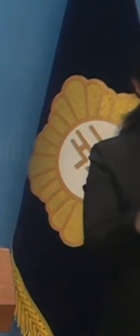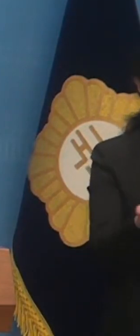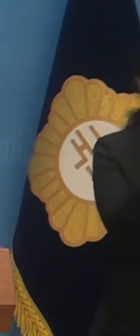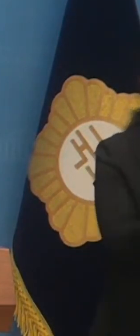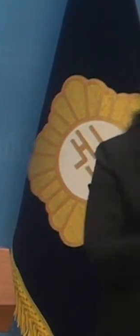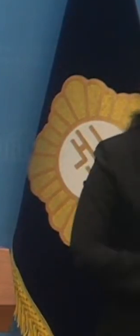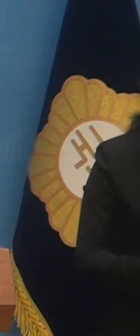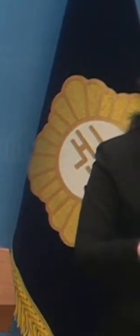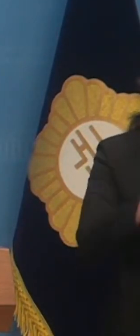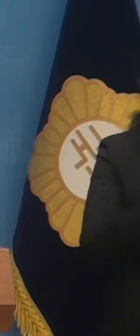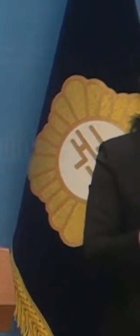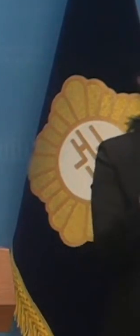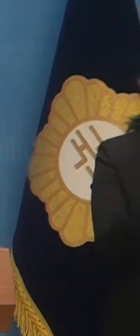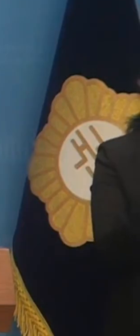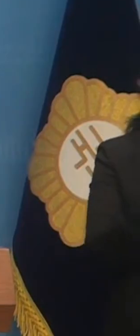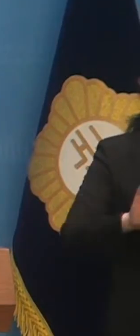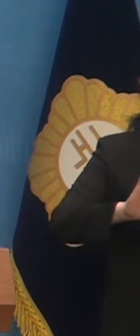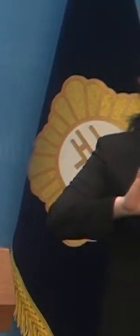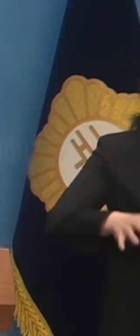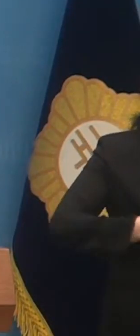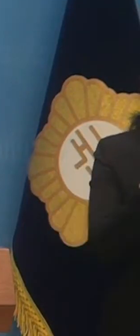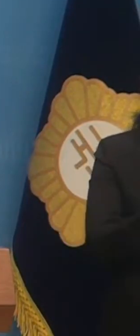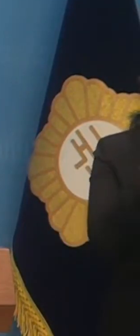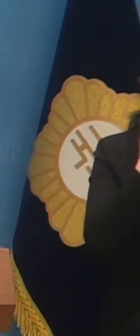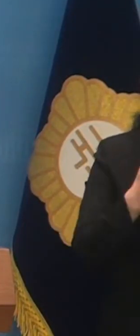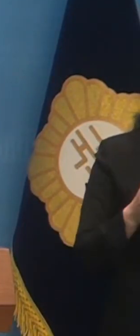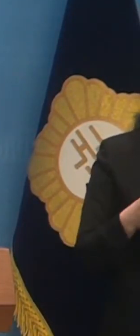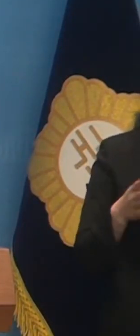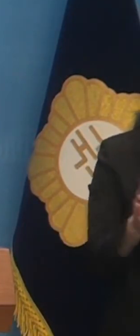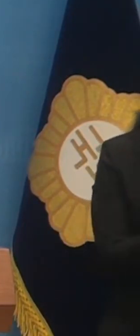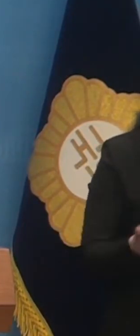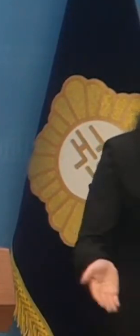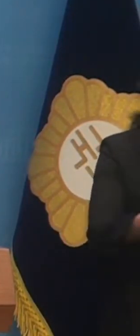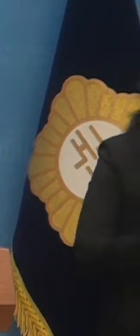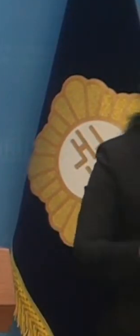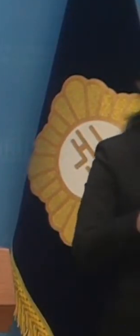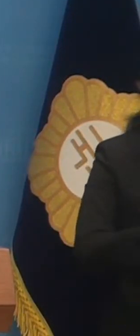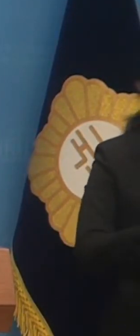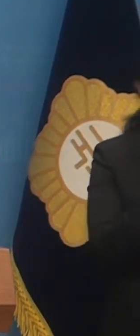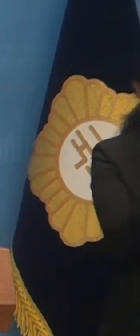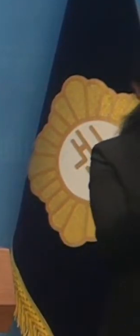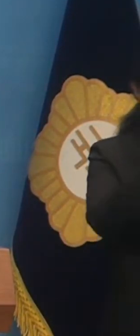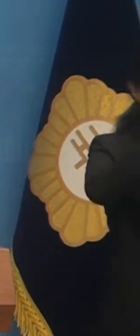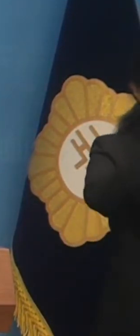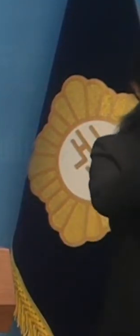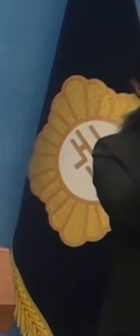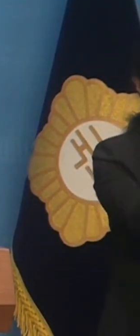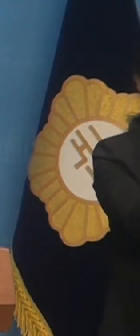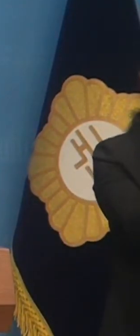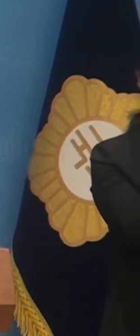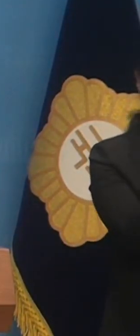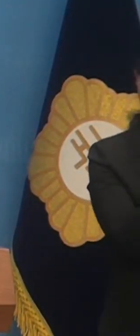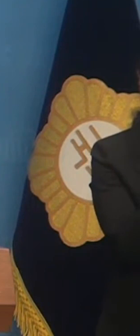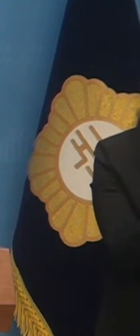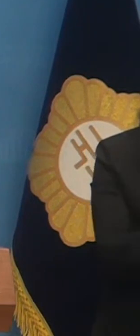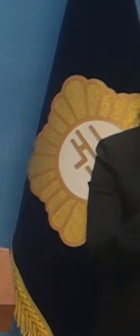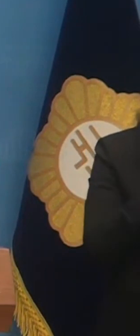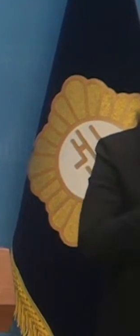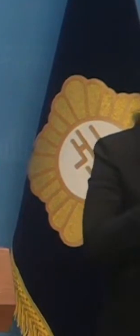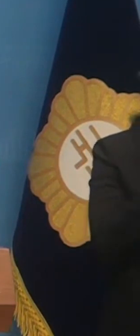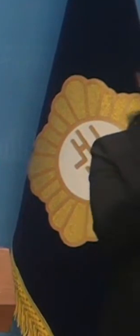국민께서는 윤석열과 내란 동조 세력에 대한 심판을 직위원 재판부에 계속 맡겨야 할지